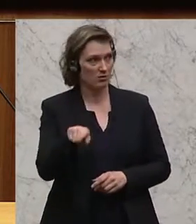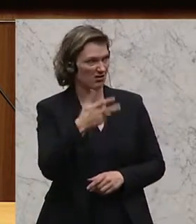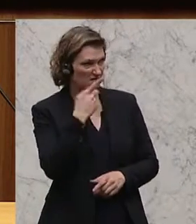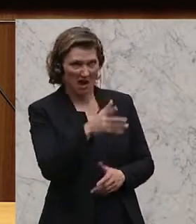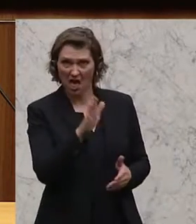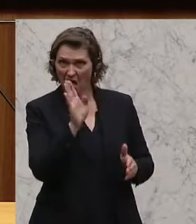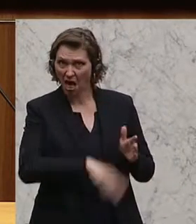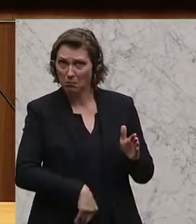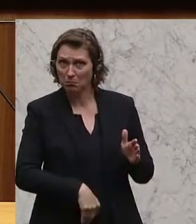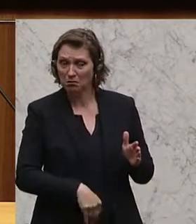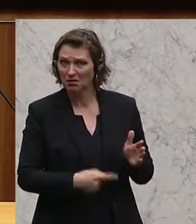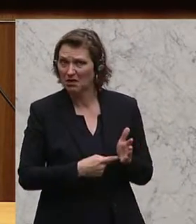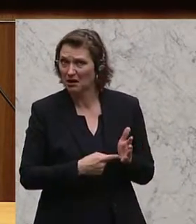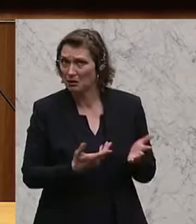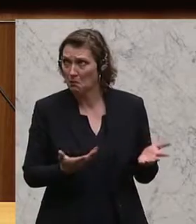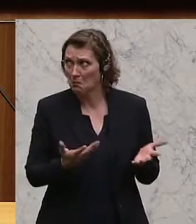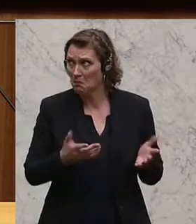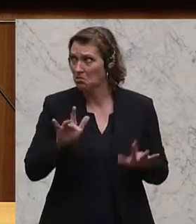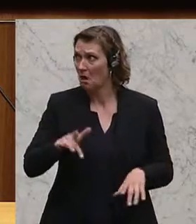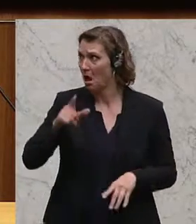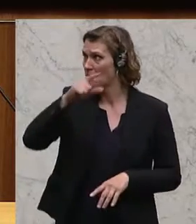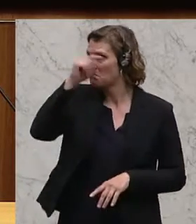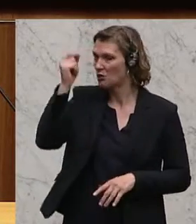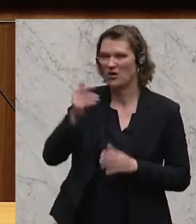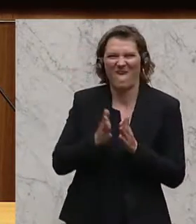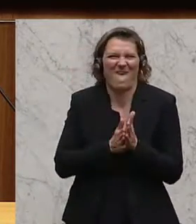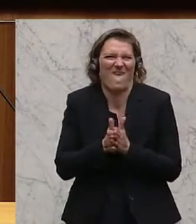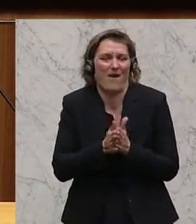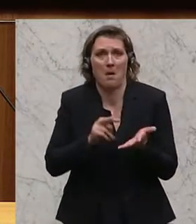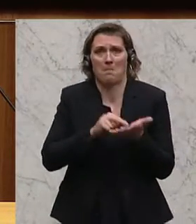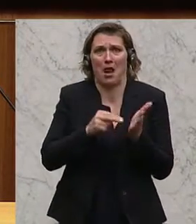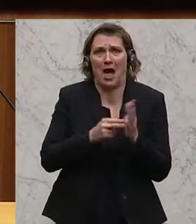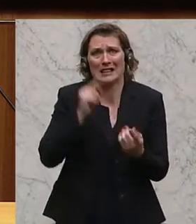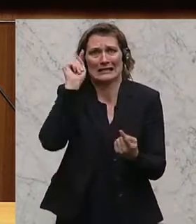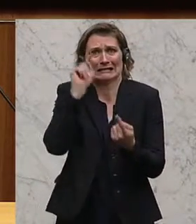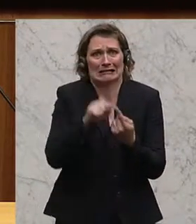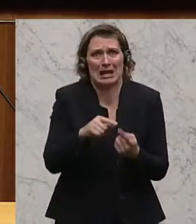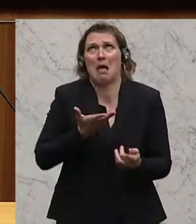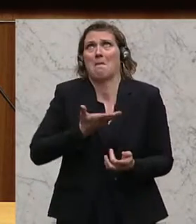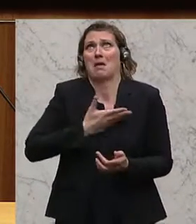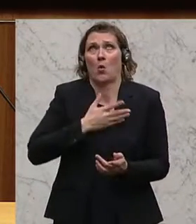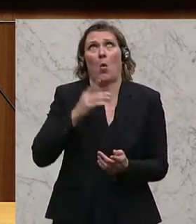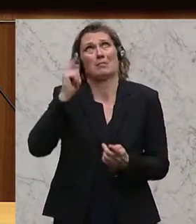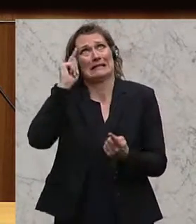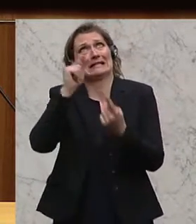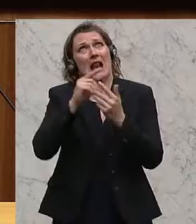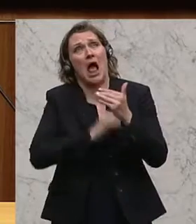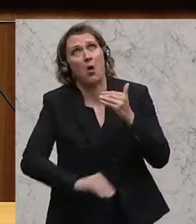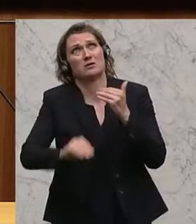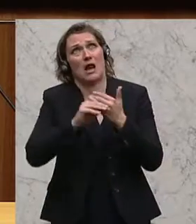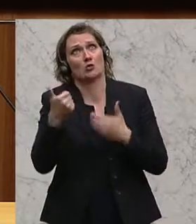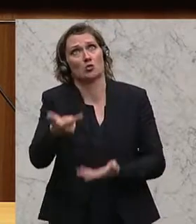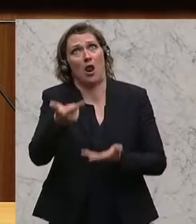dem Argument sozusagen da gibt's Menschen die Planen sozusagen darauf hin dass sie irgendwann eine Ausgleichszulage bekommen die